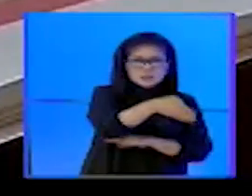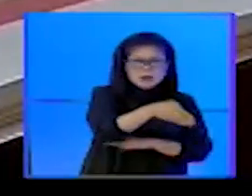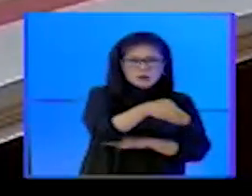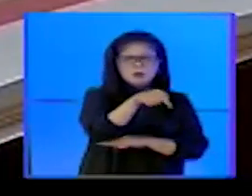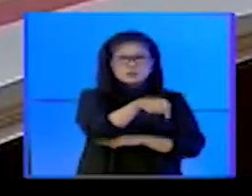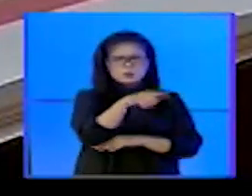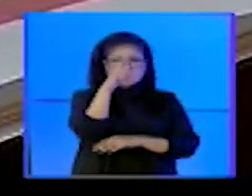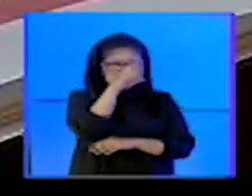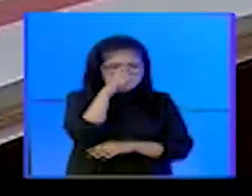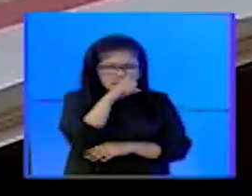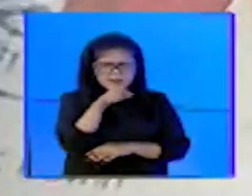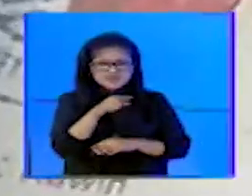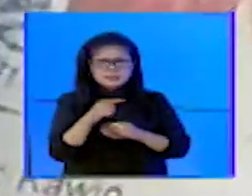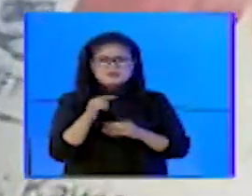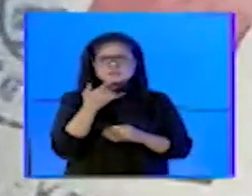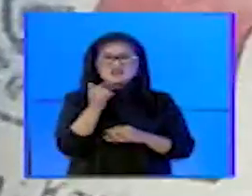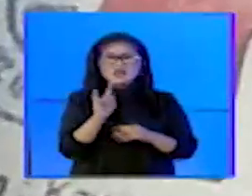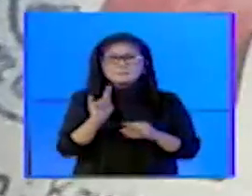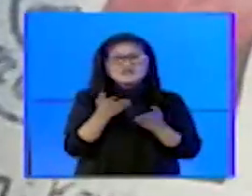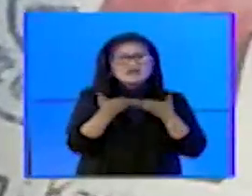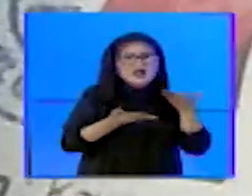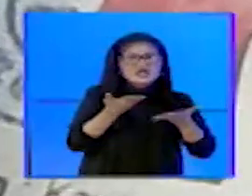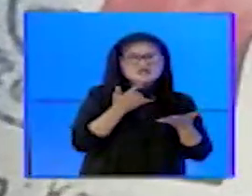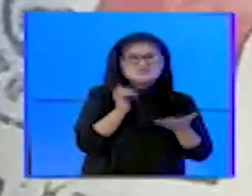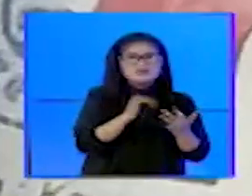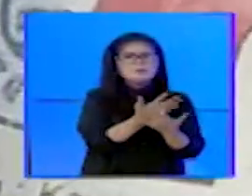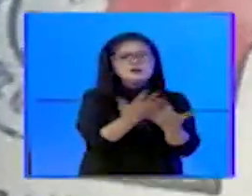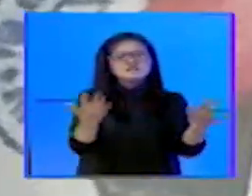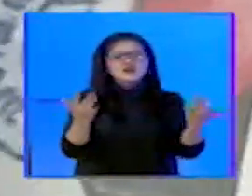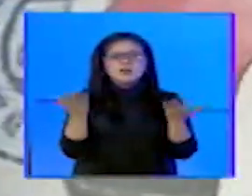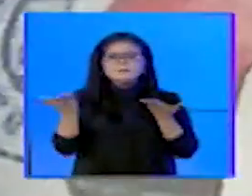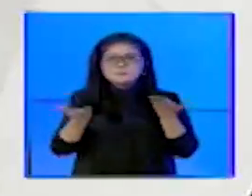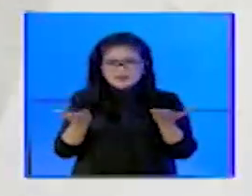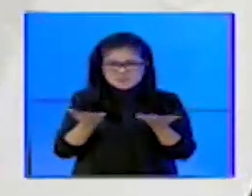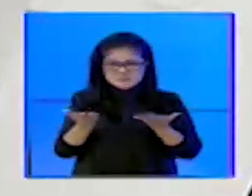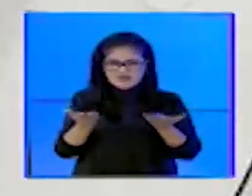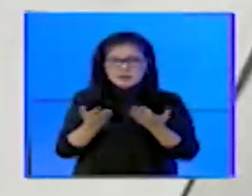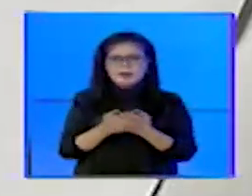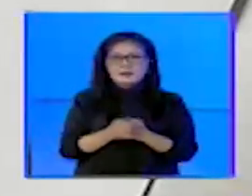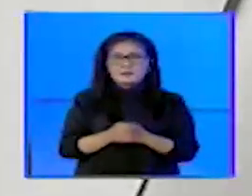Agung dilayani seperti warga biasa. Tim Liputan iNews melaporkan.